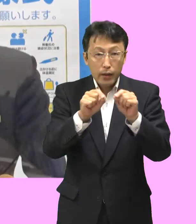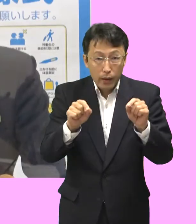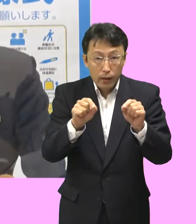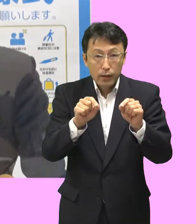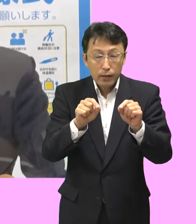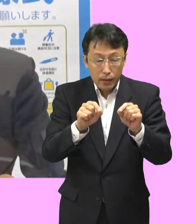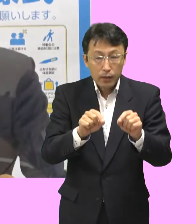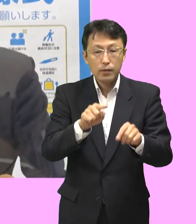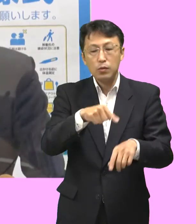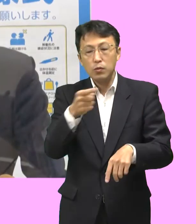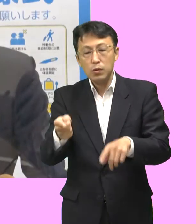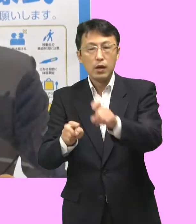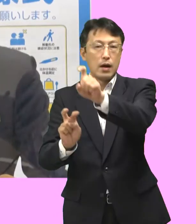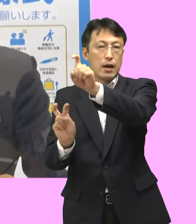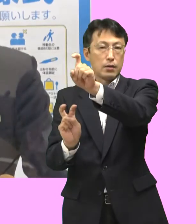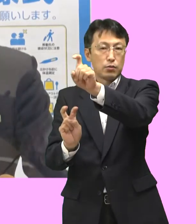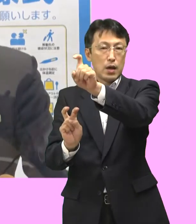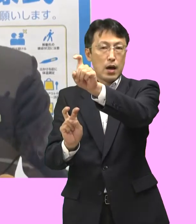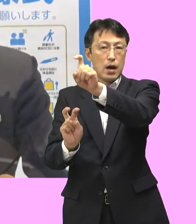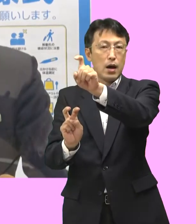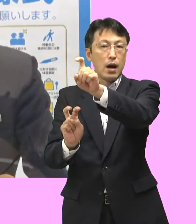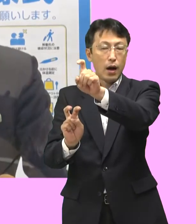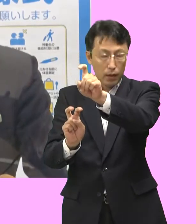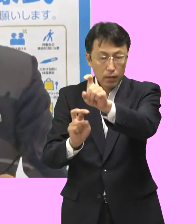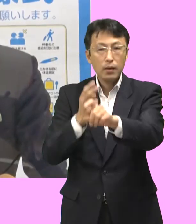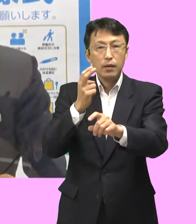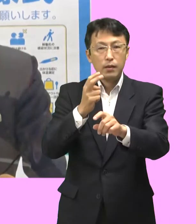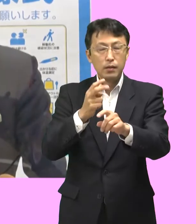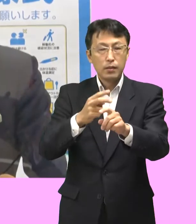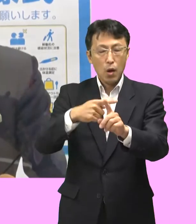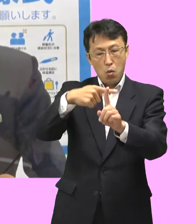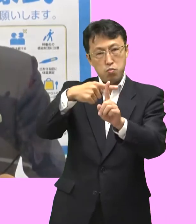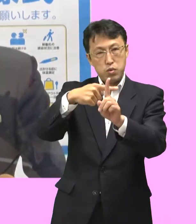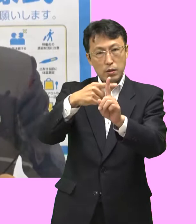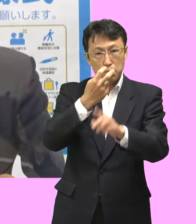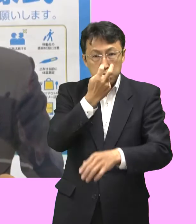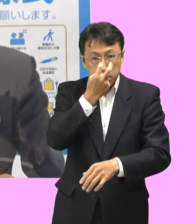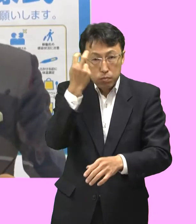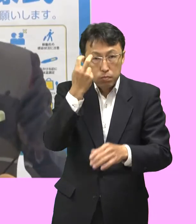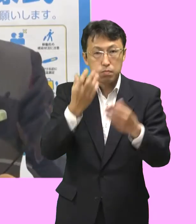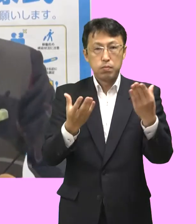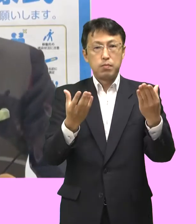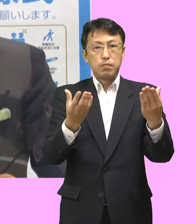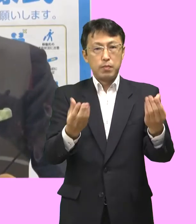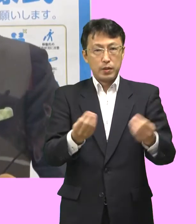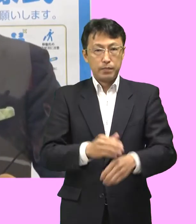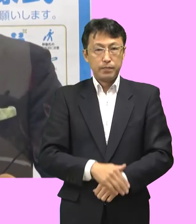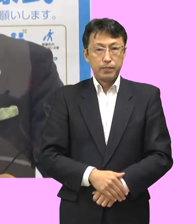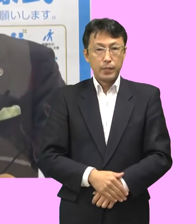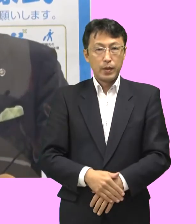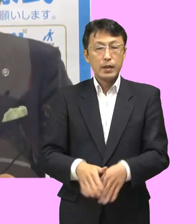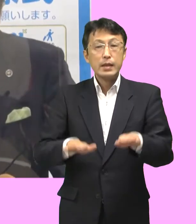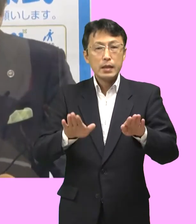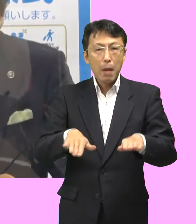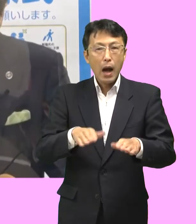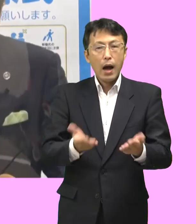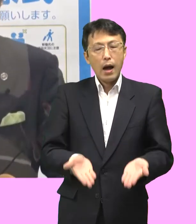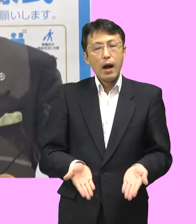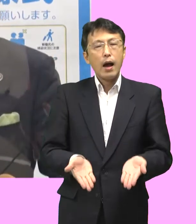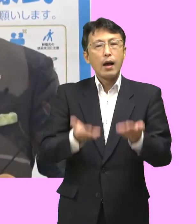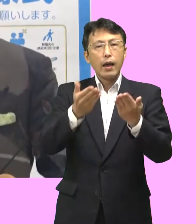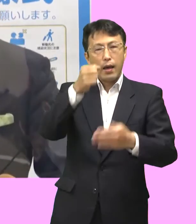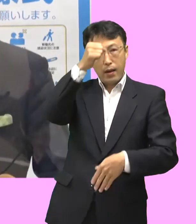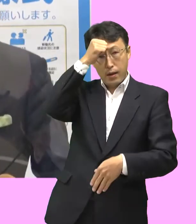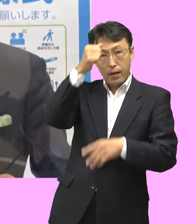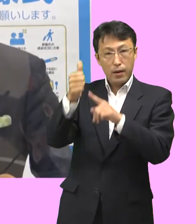日に PCR 検査の結果、陽性が判明したというものであります。で、軽症で、現在入院中、行